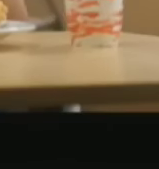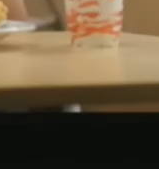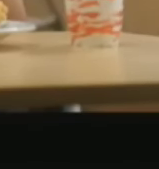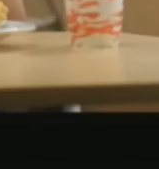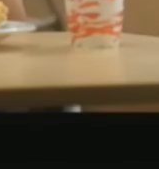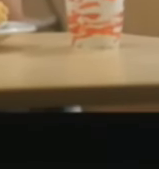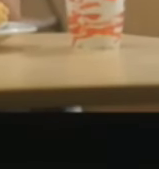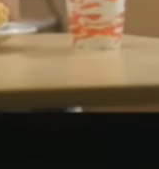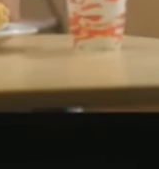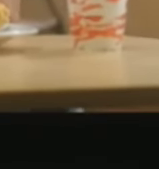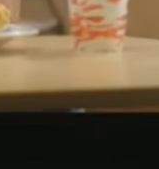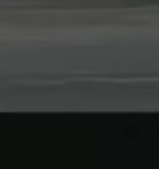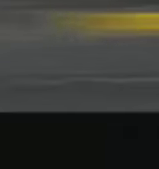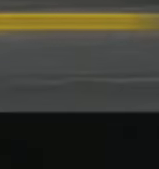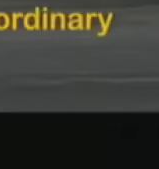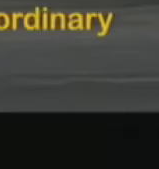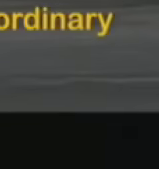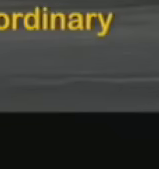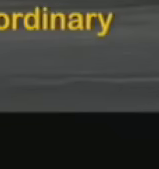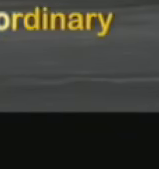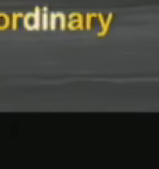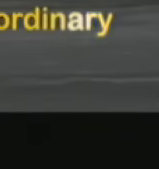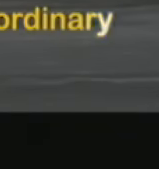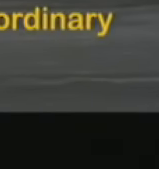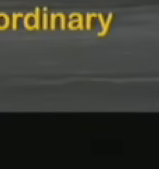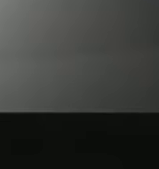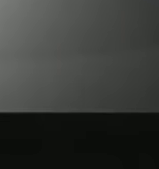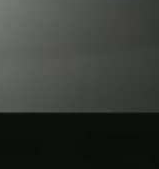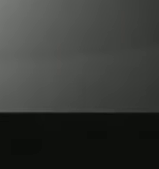KFC Salt Attack Chicken. Extraordinary.